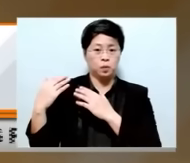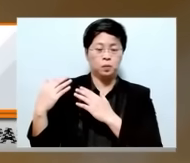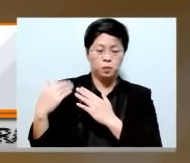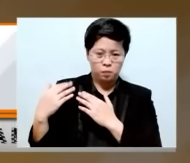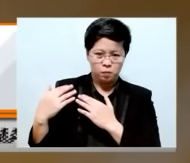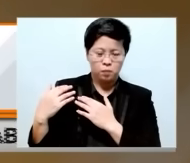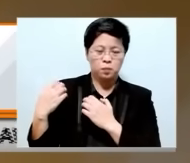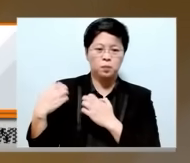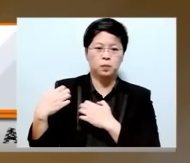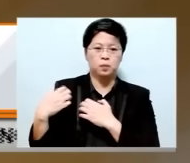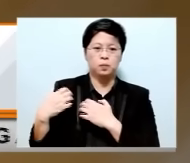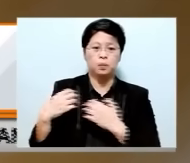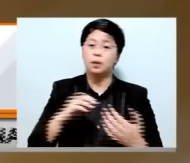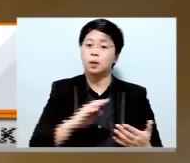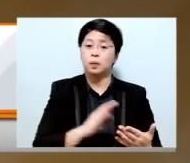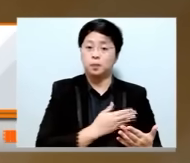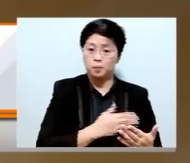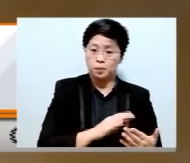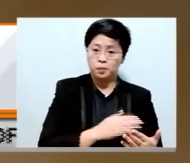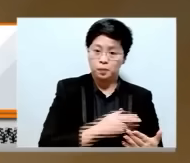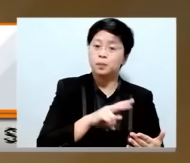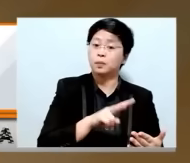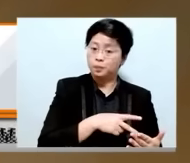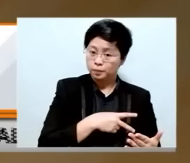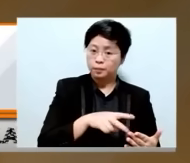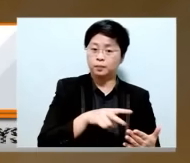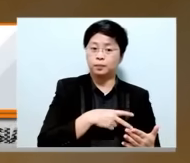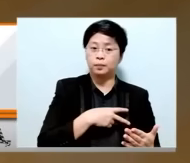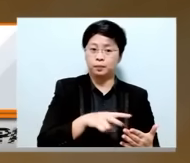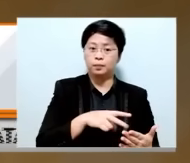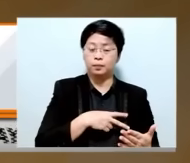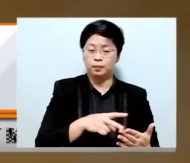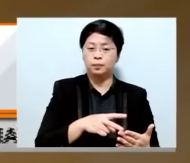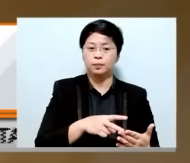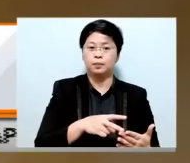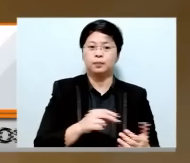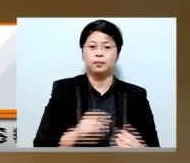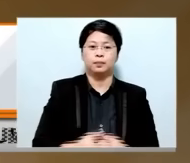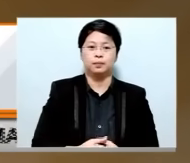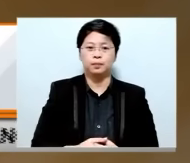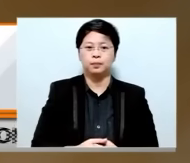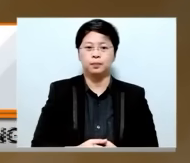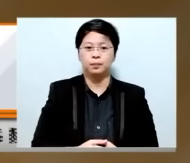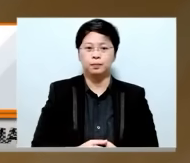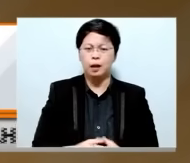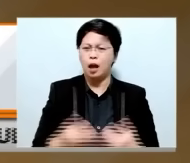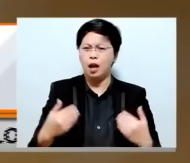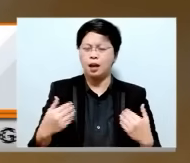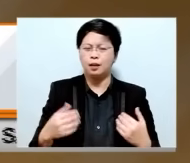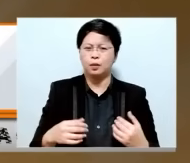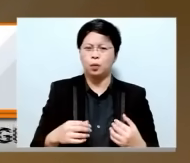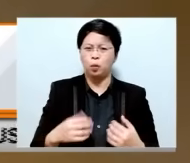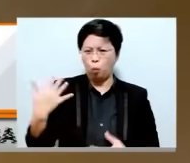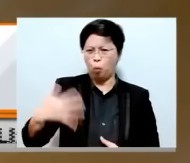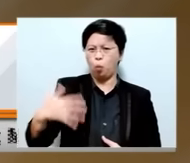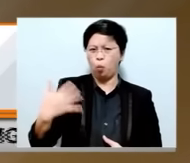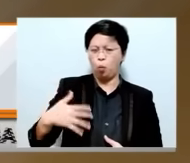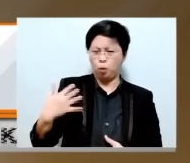musical performances ng River Maya, eh mas pasabog din ang concert production dahil nga